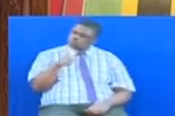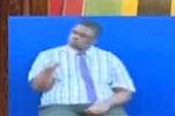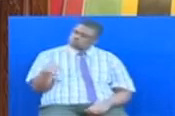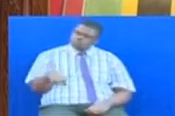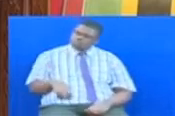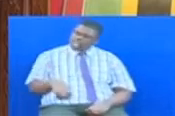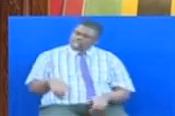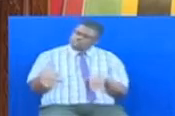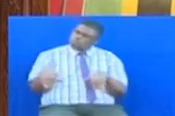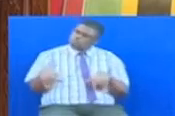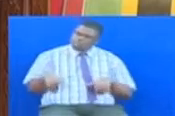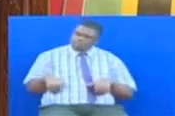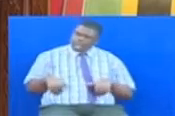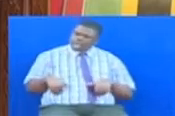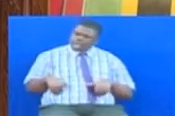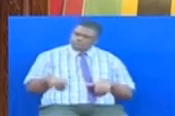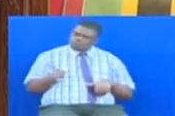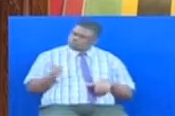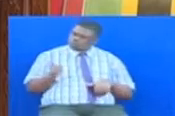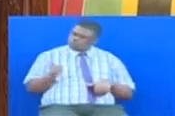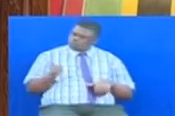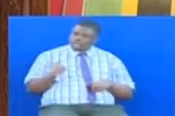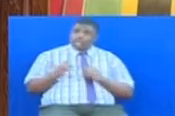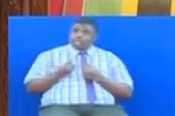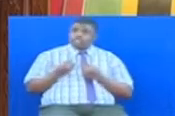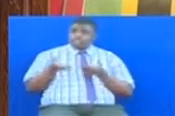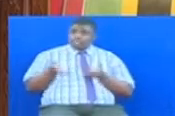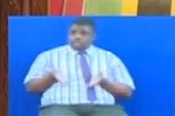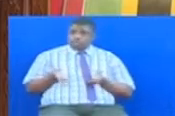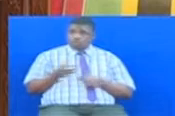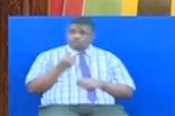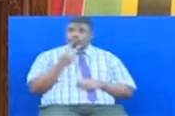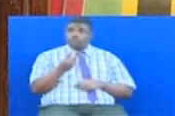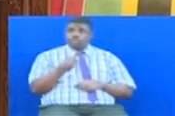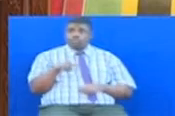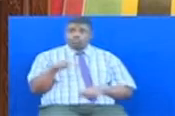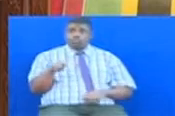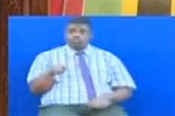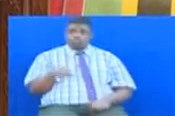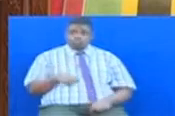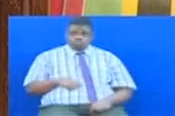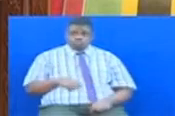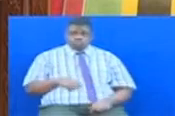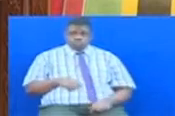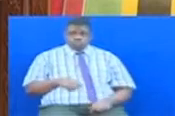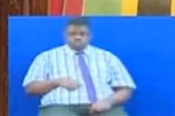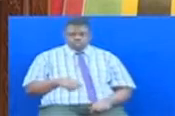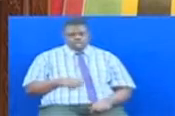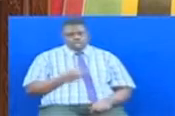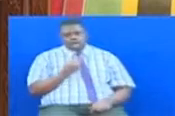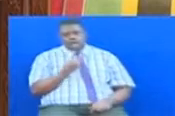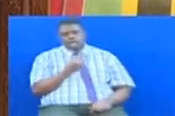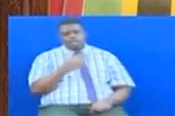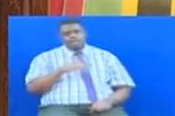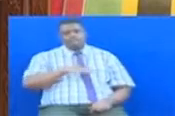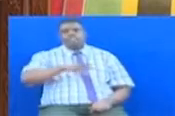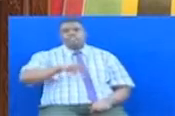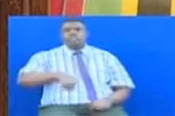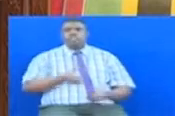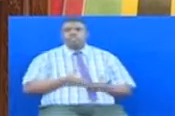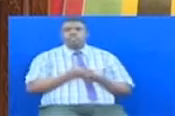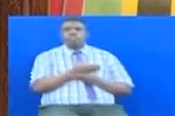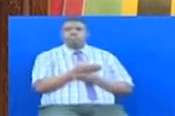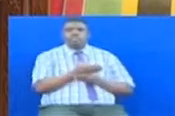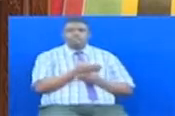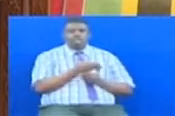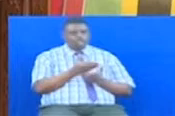Lakini leo imethibitika kwamba ni mbeba maono wa kuangalia mafisadi, na inawezekana amepitia chuo